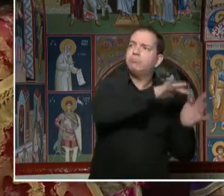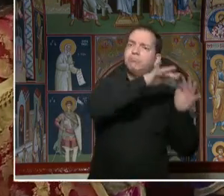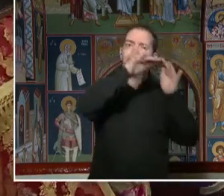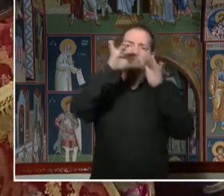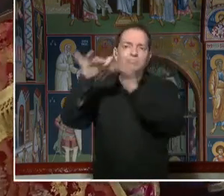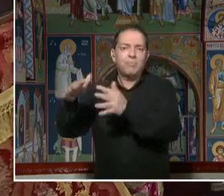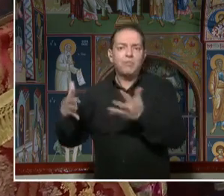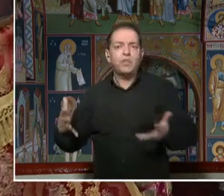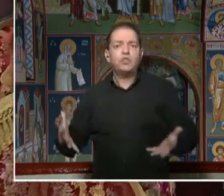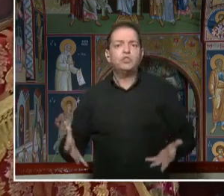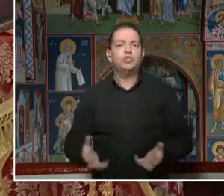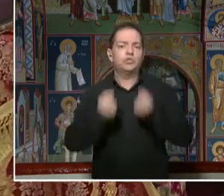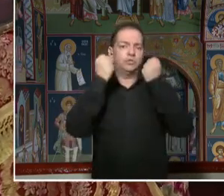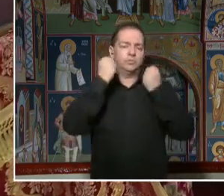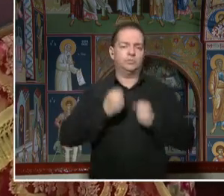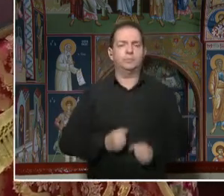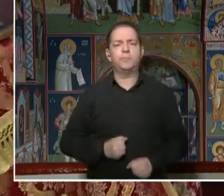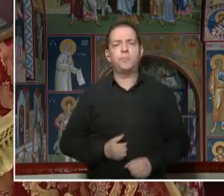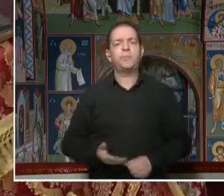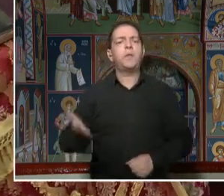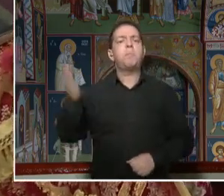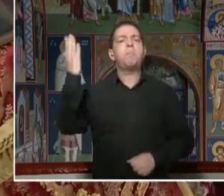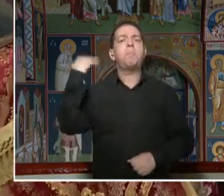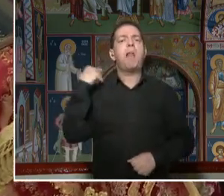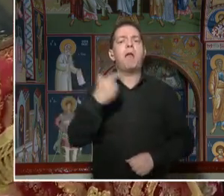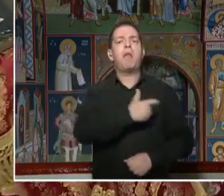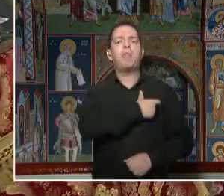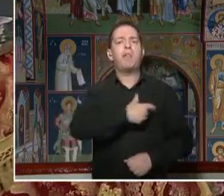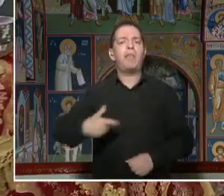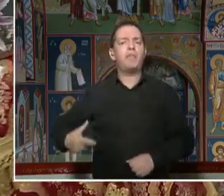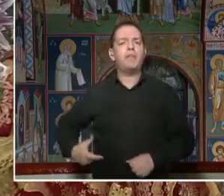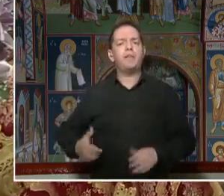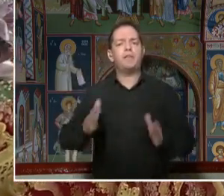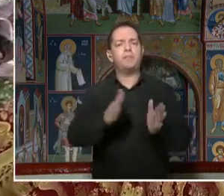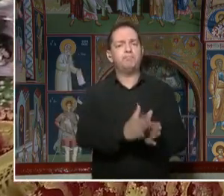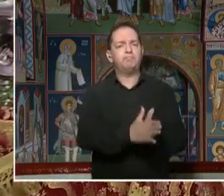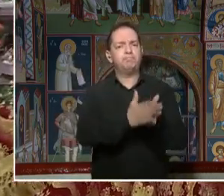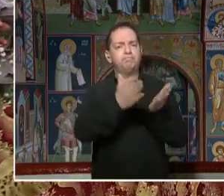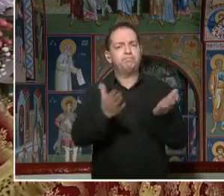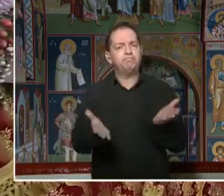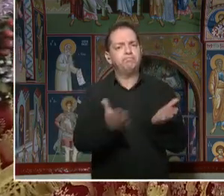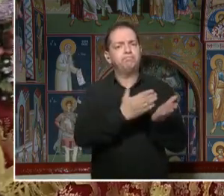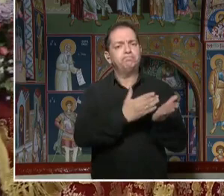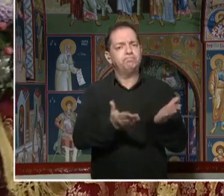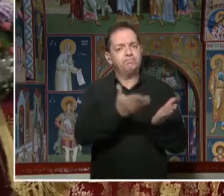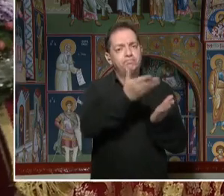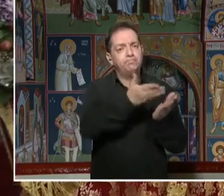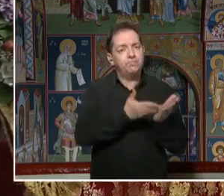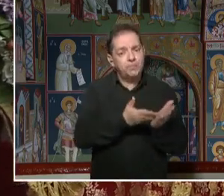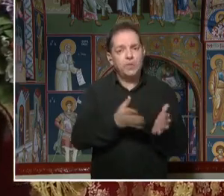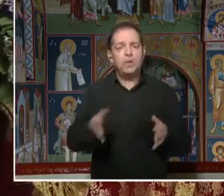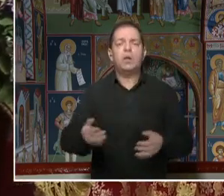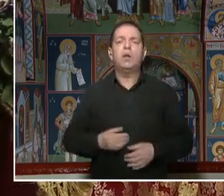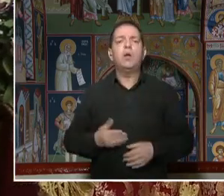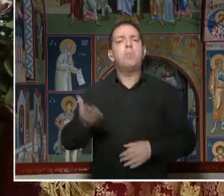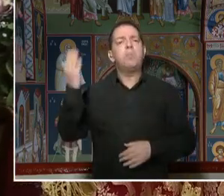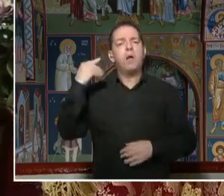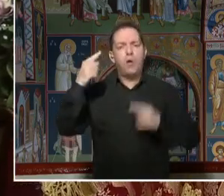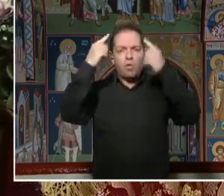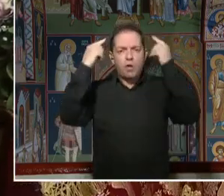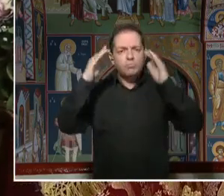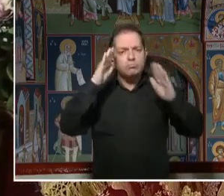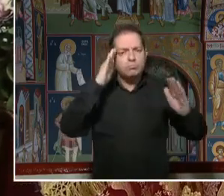Μελετώντας την Παλαιά Διαθήκη βλέπουμε ότι ο Θεός προστάτευσε τους Ισραηλίτες από τους